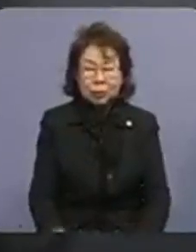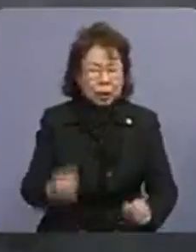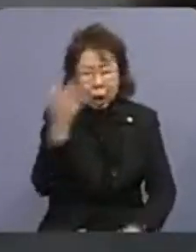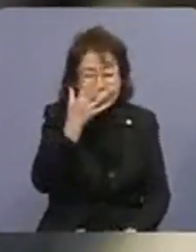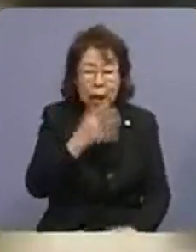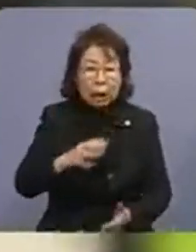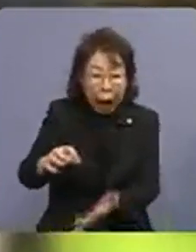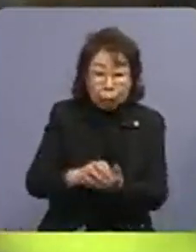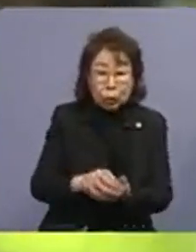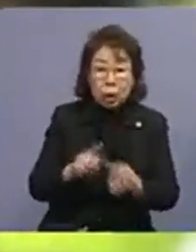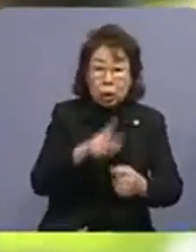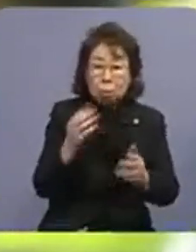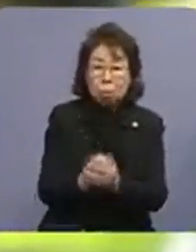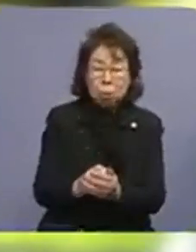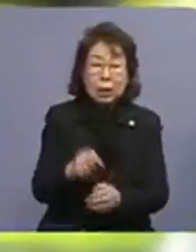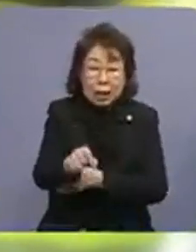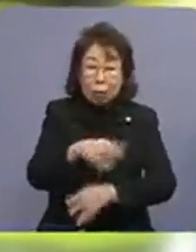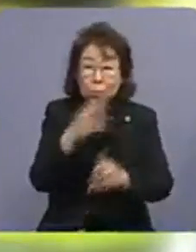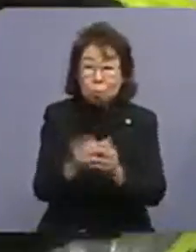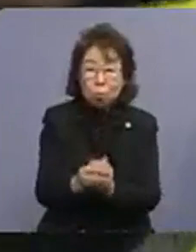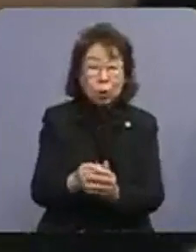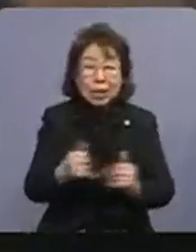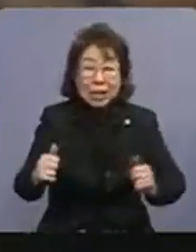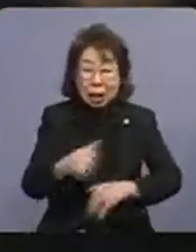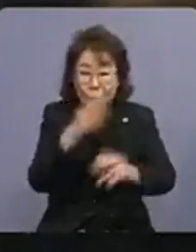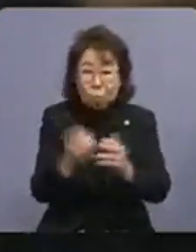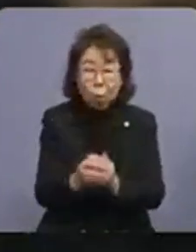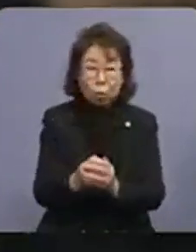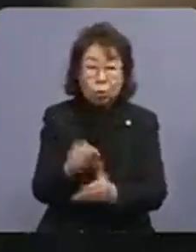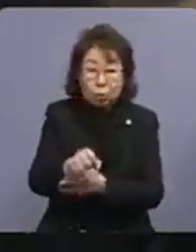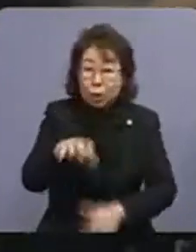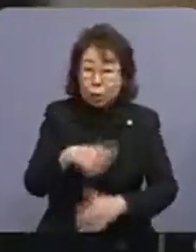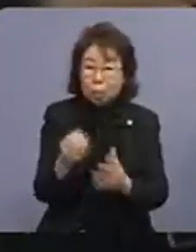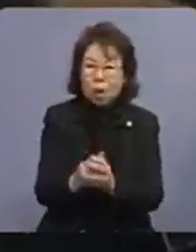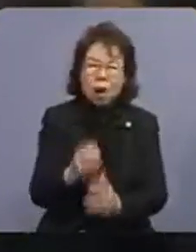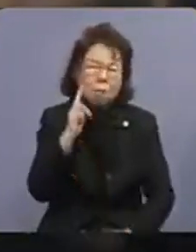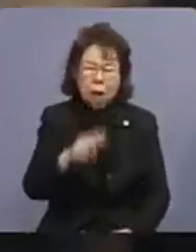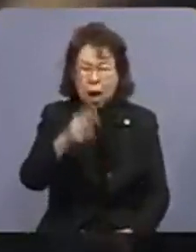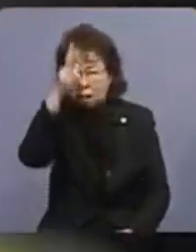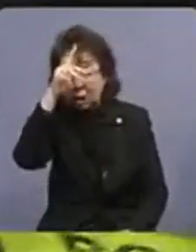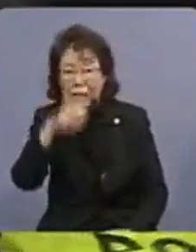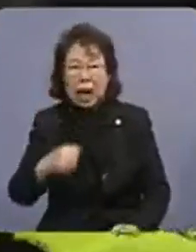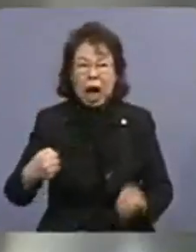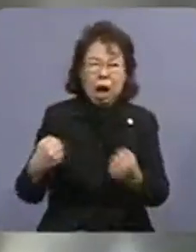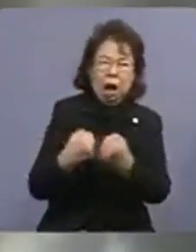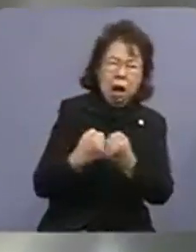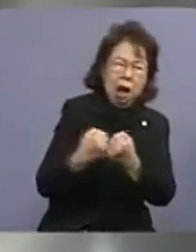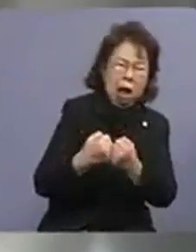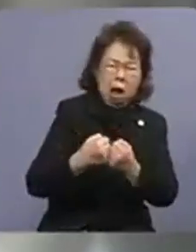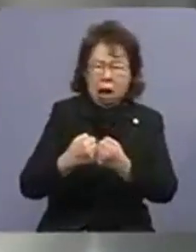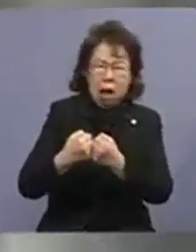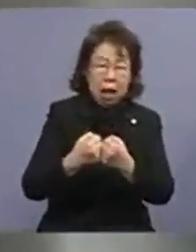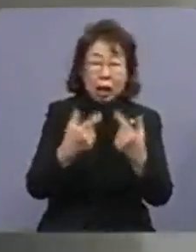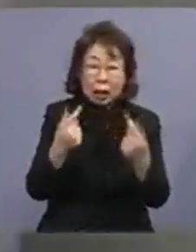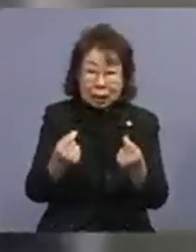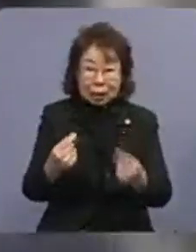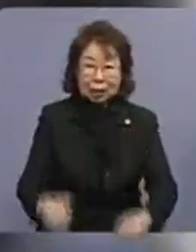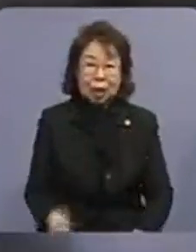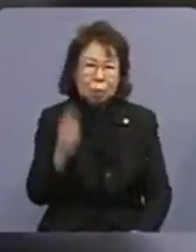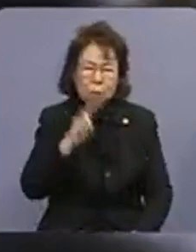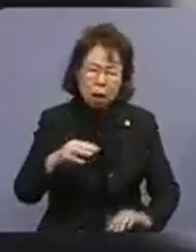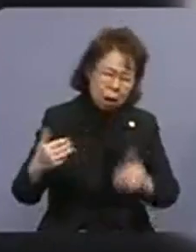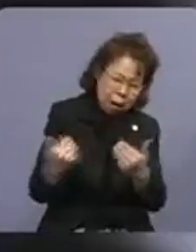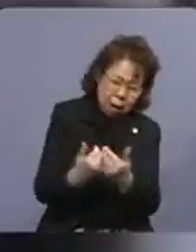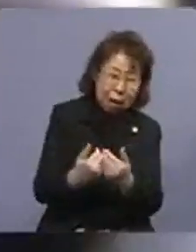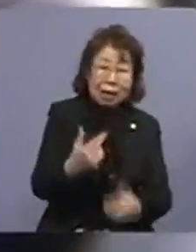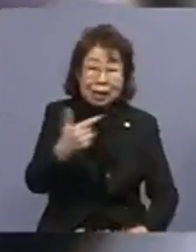갑작스런 압수수색에 노조 사무실이 있는 민주노총 부산 본부에서는 한때 경찰과 노조 사이에서 몸싸움이 벌어지는 등 대치